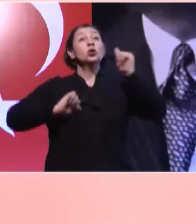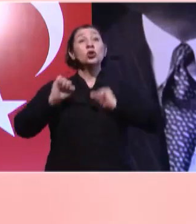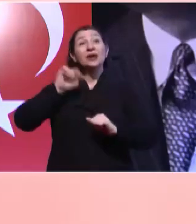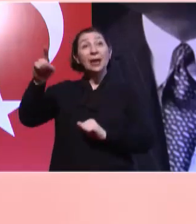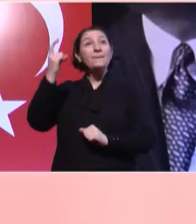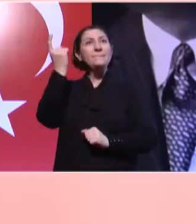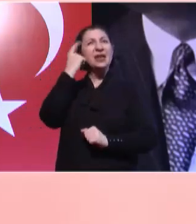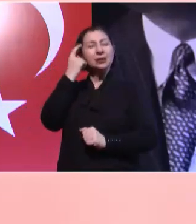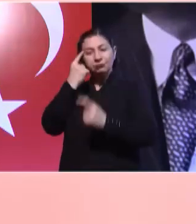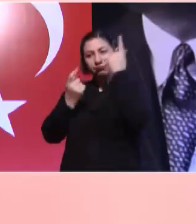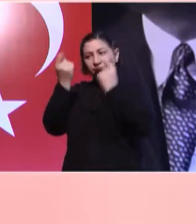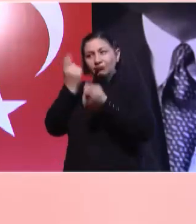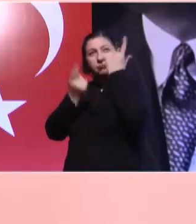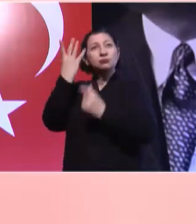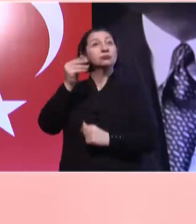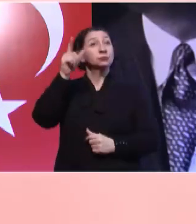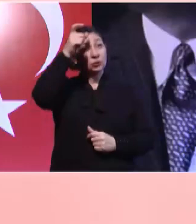Üniversitelerde bilgi üretmelidir Türkiye.